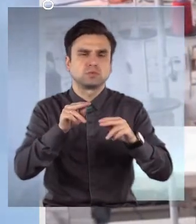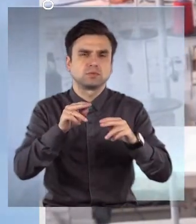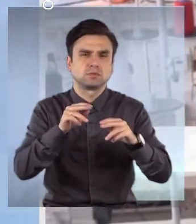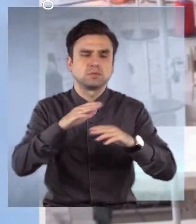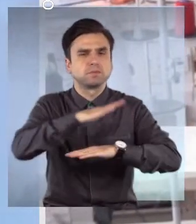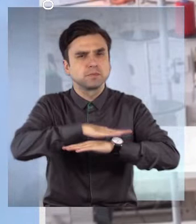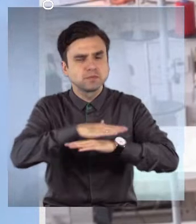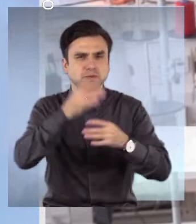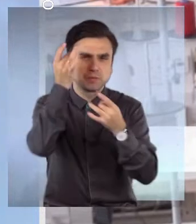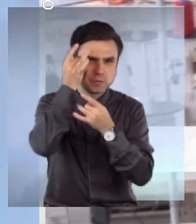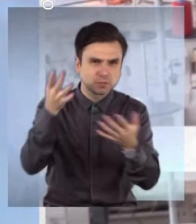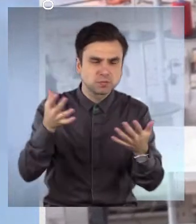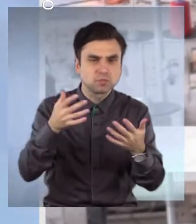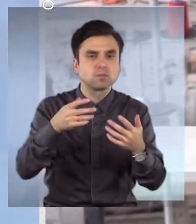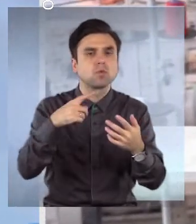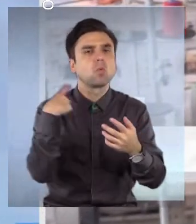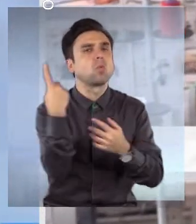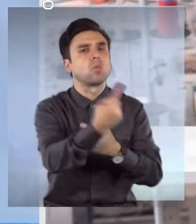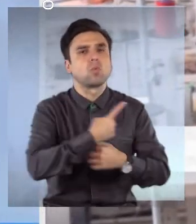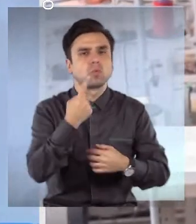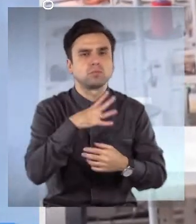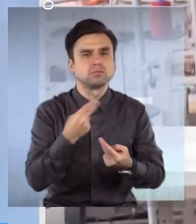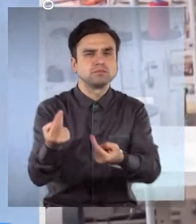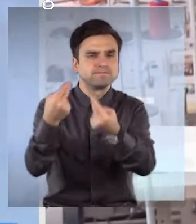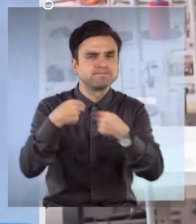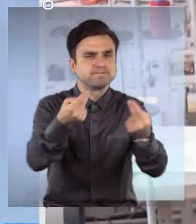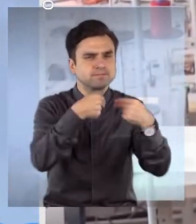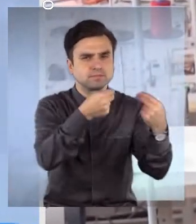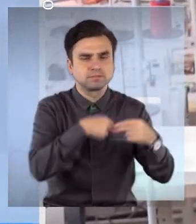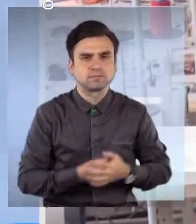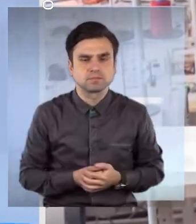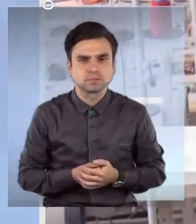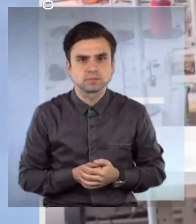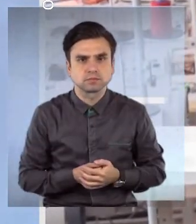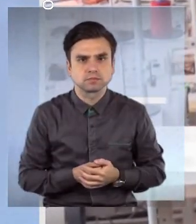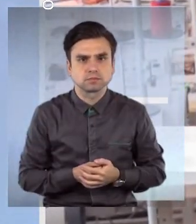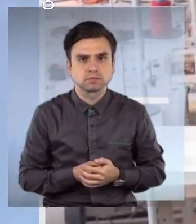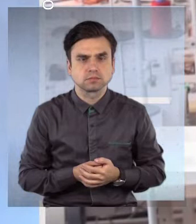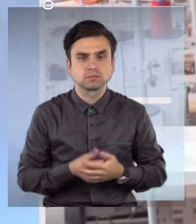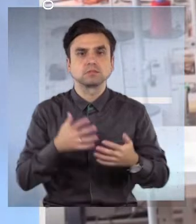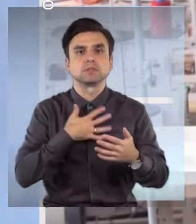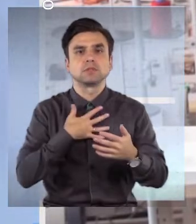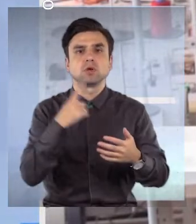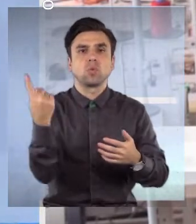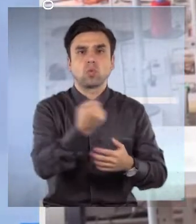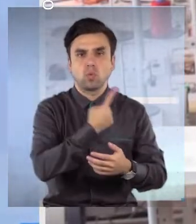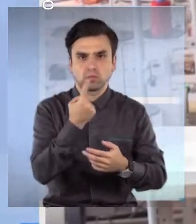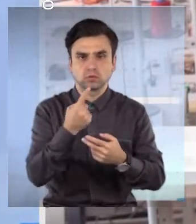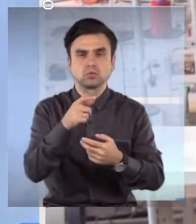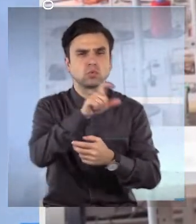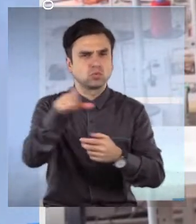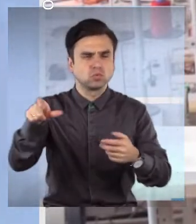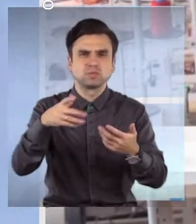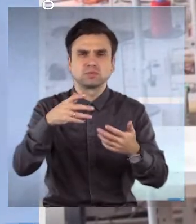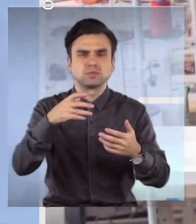Вона проходить для всіх учнів закладів професійно-професійно-технічної освіти в нашій області. Тут приймають участь 53